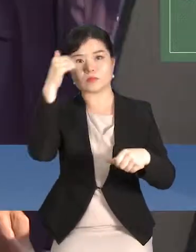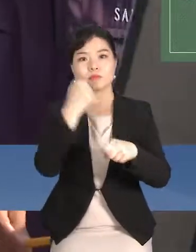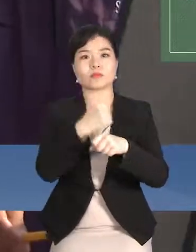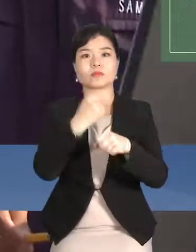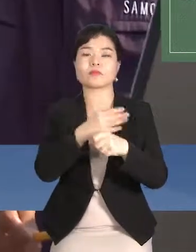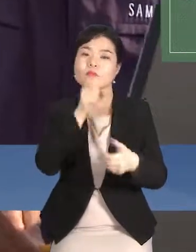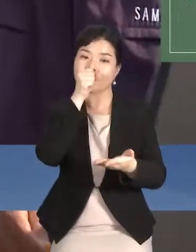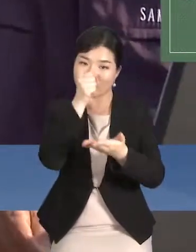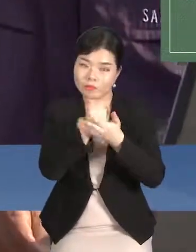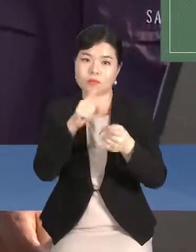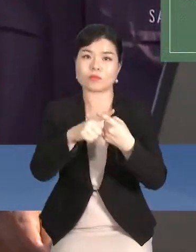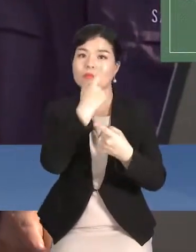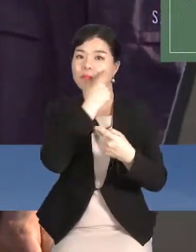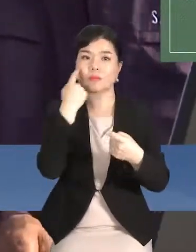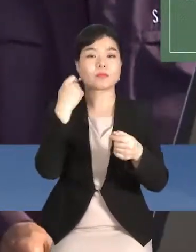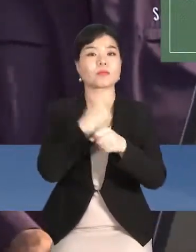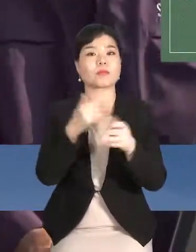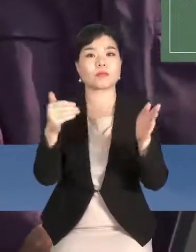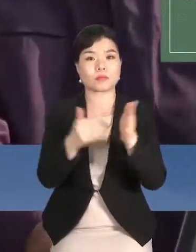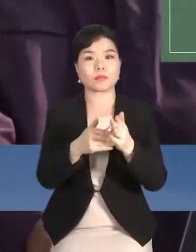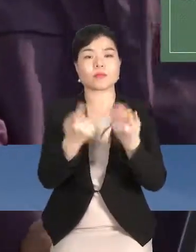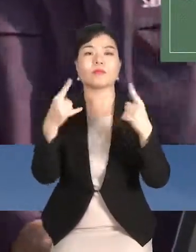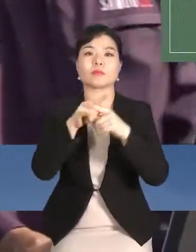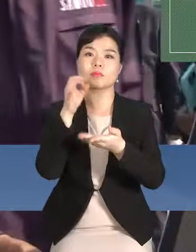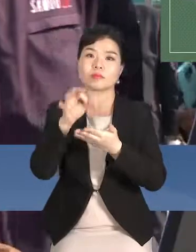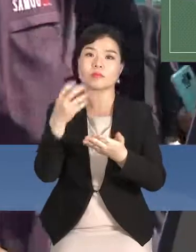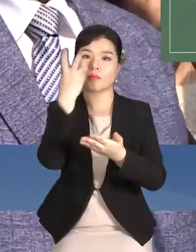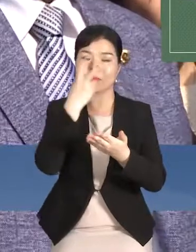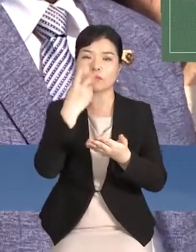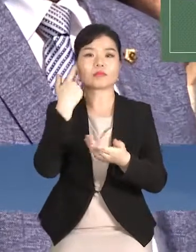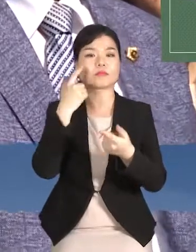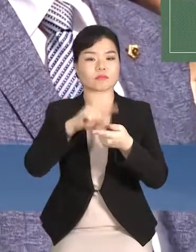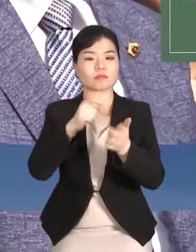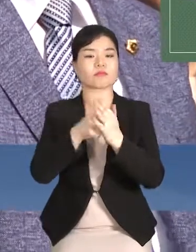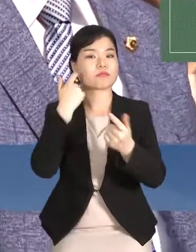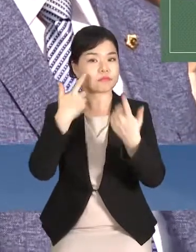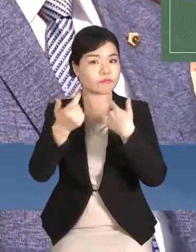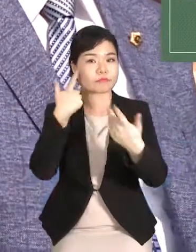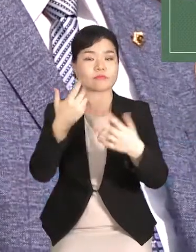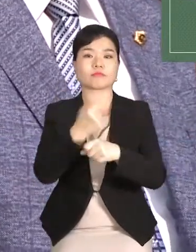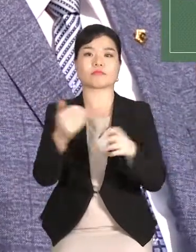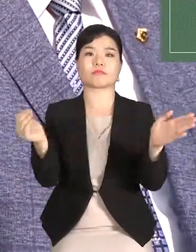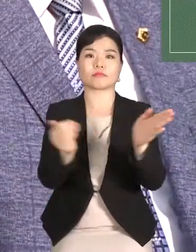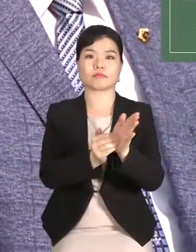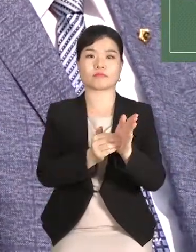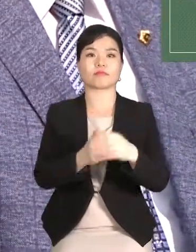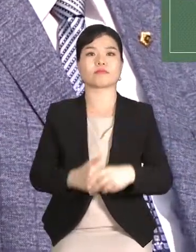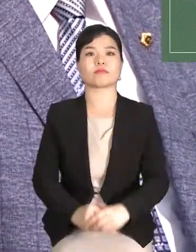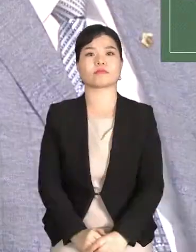달성 적합 여부와 공유재산관리 측면의 적절성에 대한 질의를 나누는 시간을 가졌습니다.